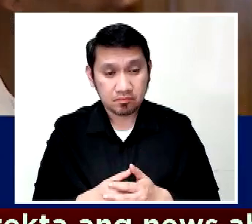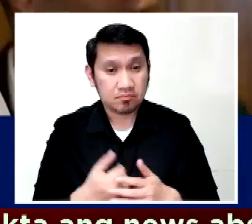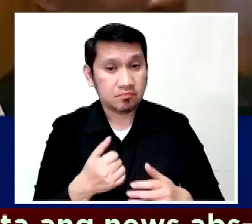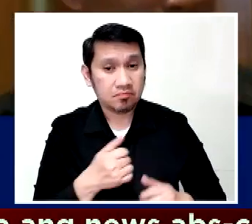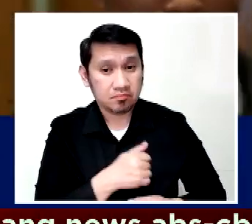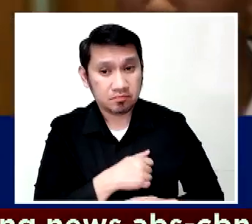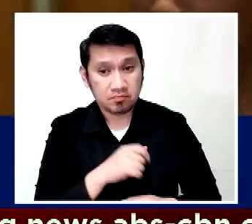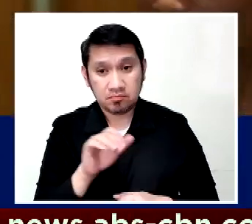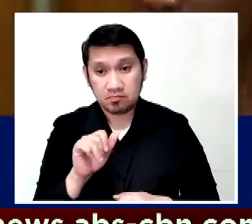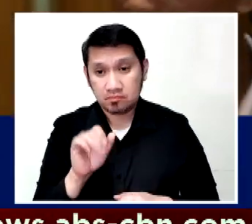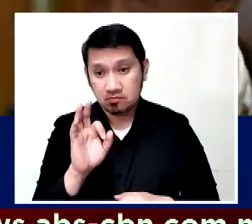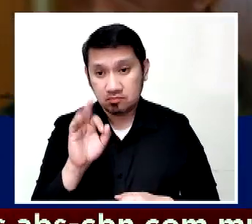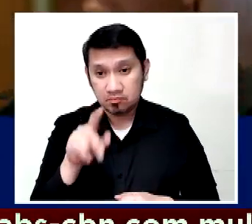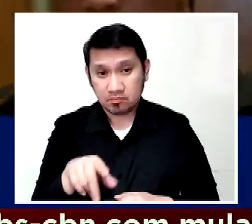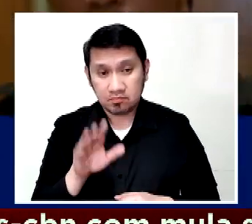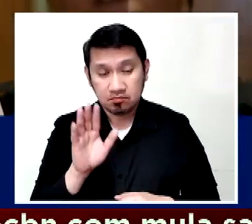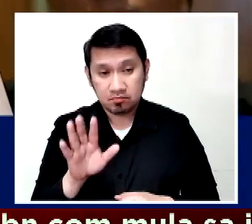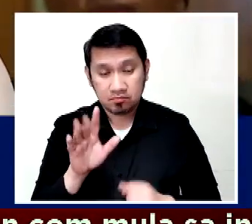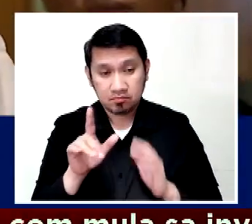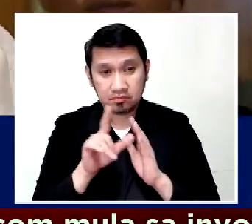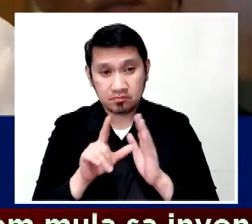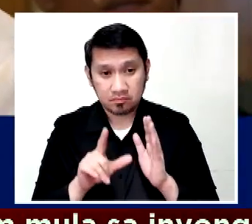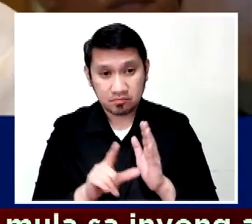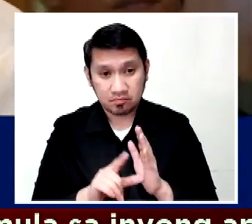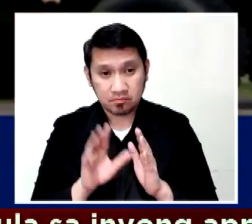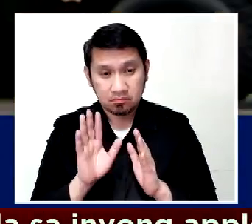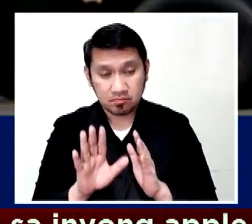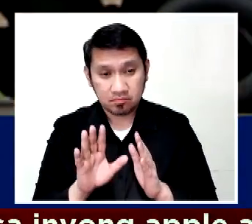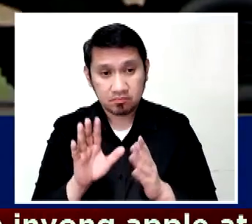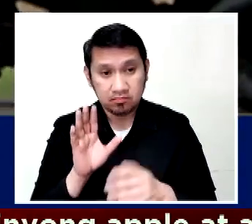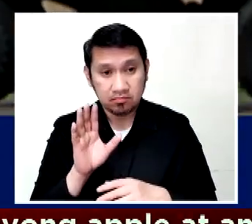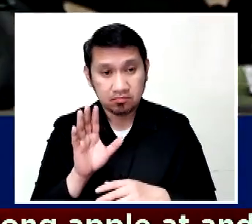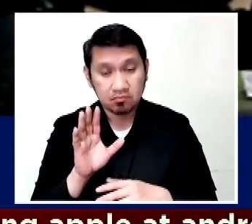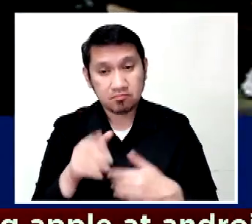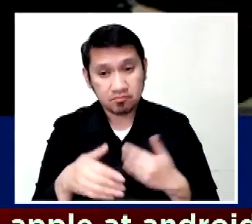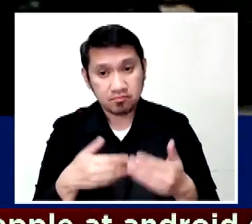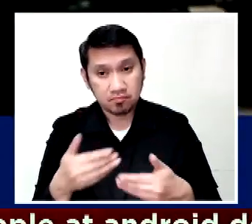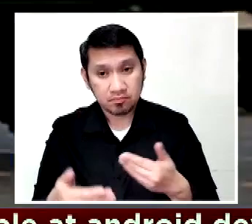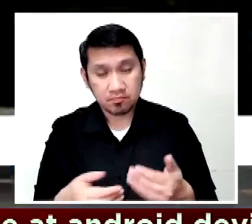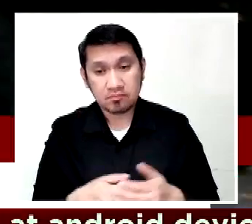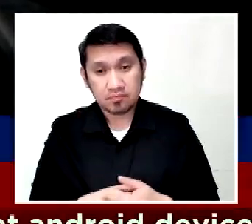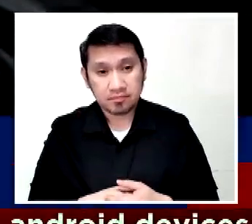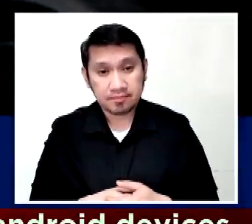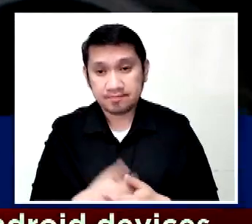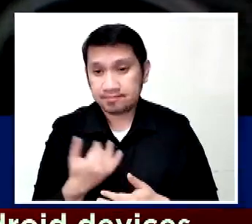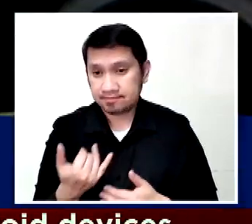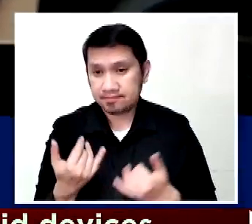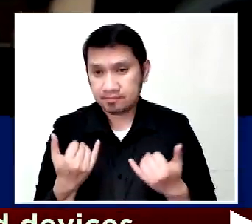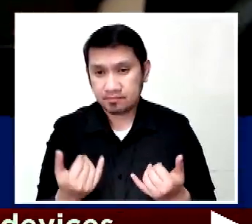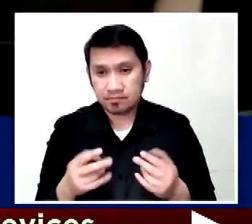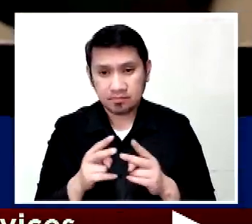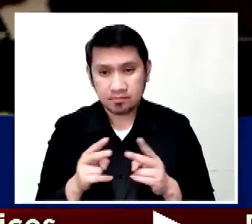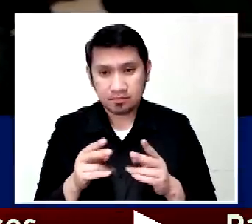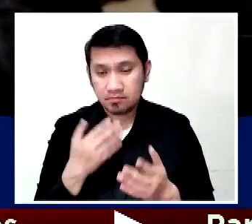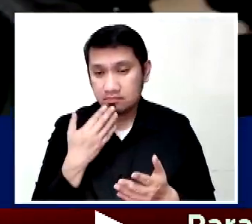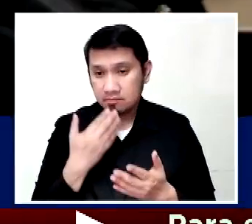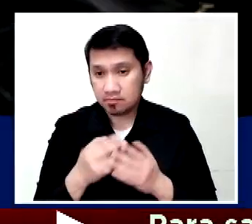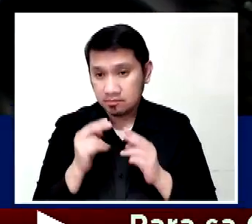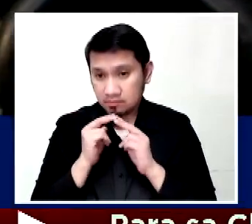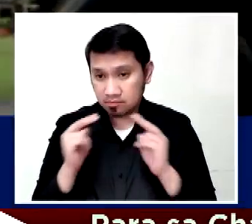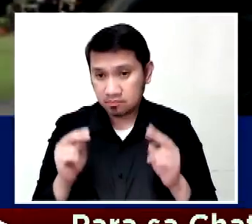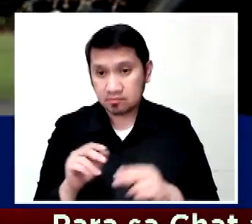will continue their law enforcement operations. Gayunpaman, dinuturing na napakagandang balita ito sa